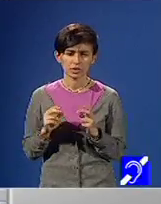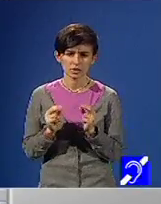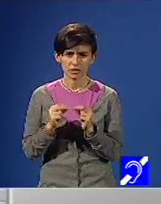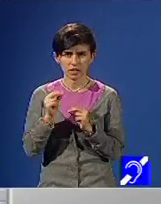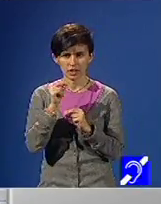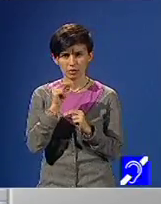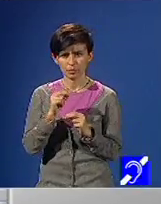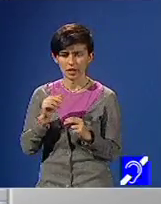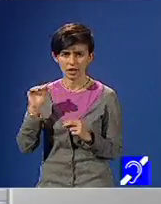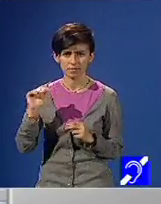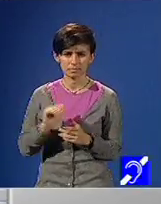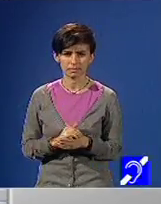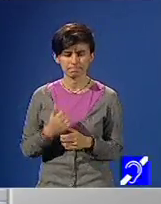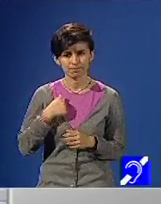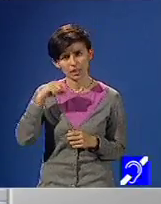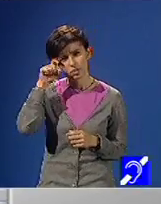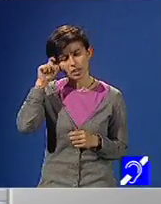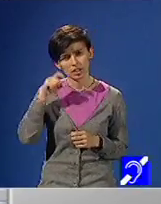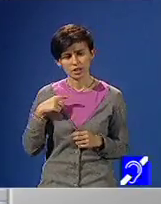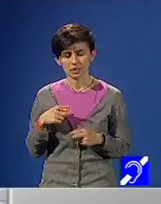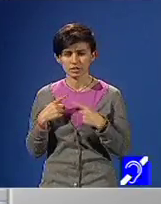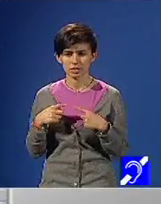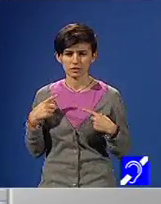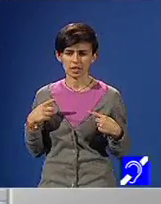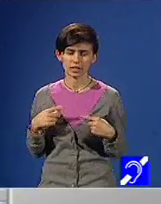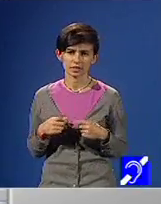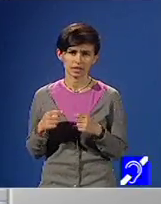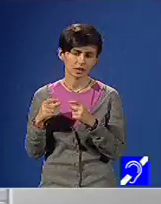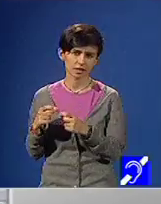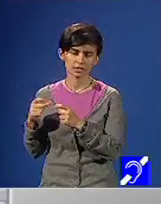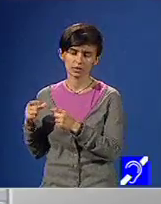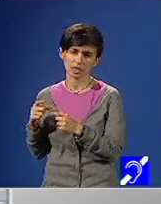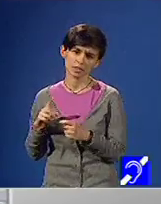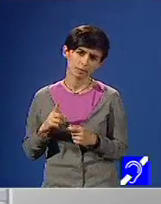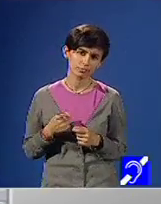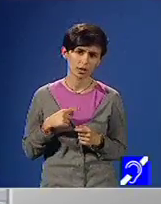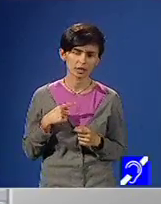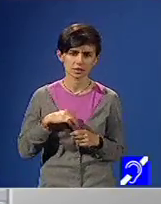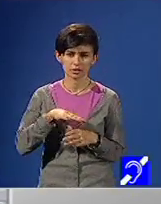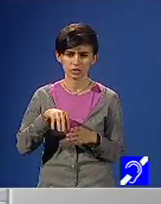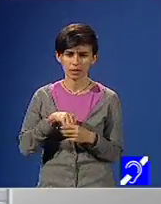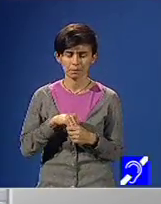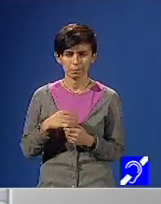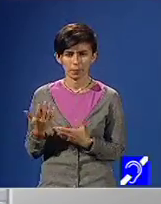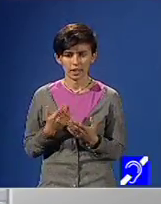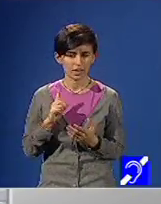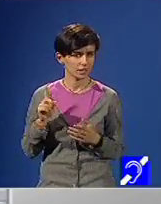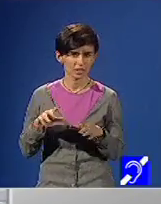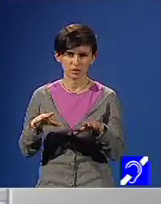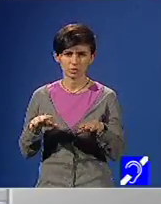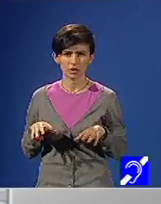o diferență de la situație la situație, poate că există și familii care neagă pe o perioadă mai